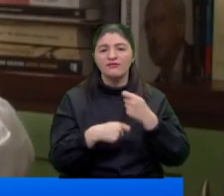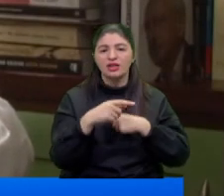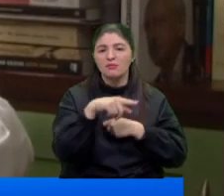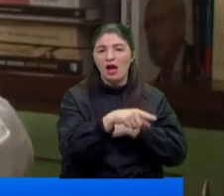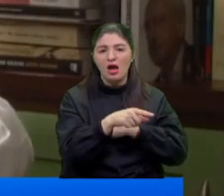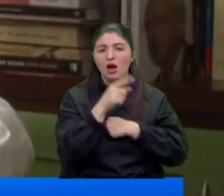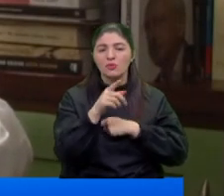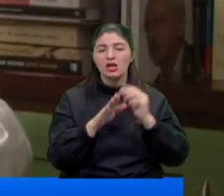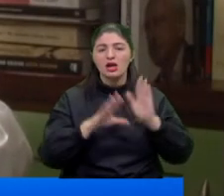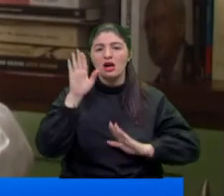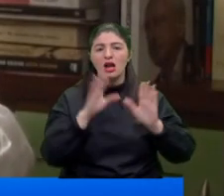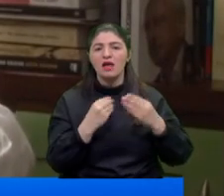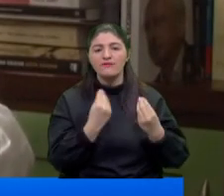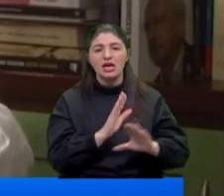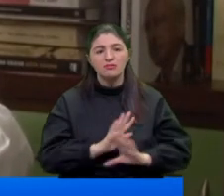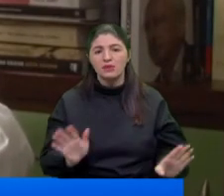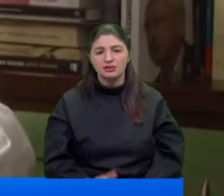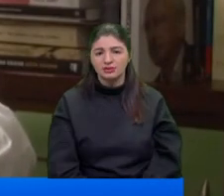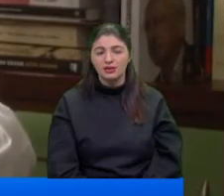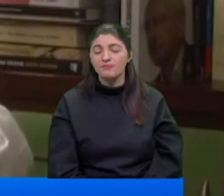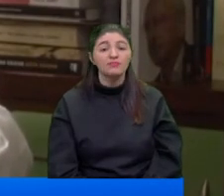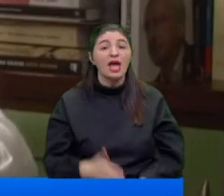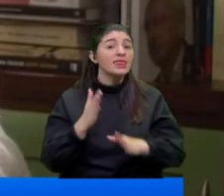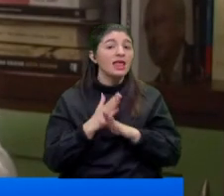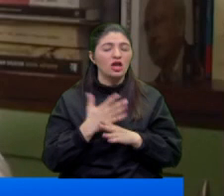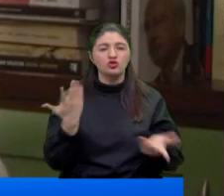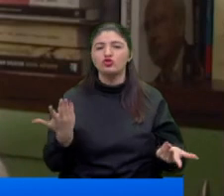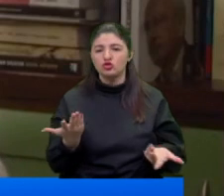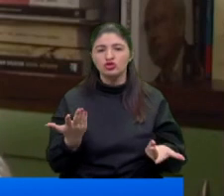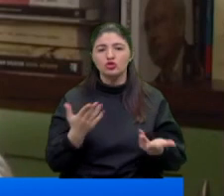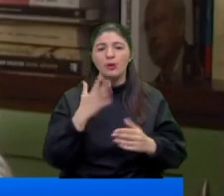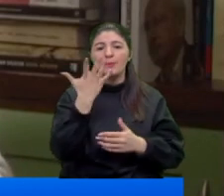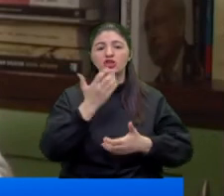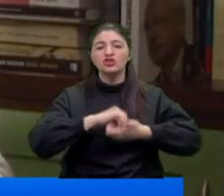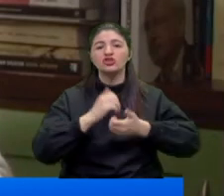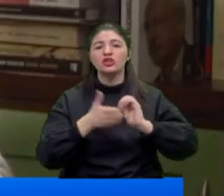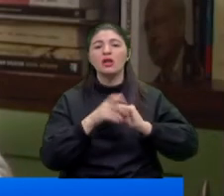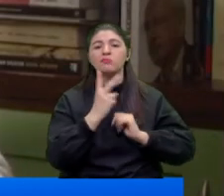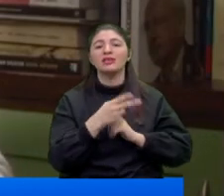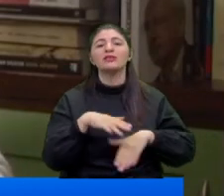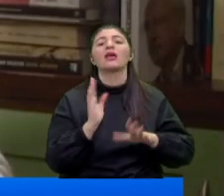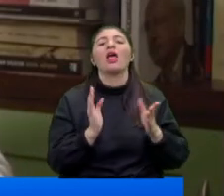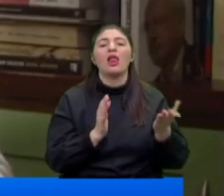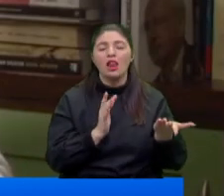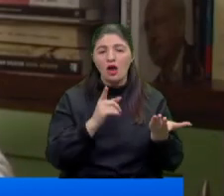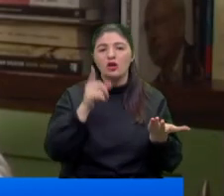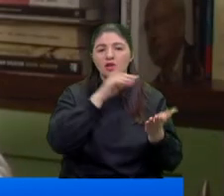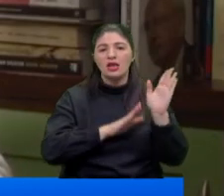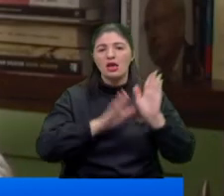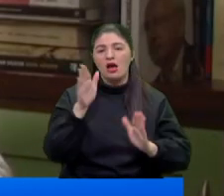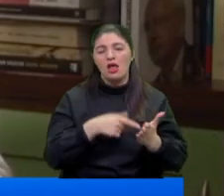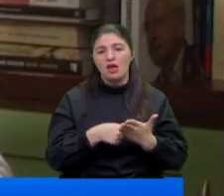firmaya bu ihale verilmez Neden Çünkü 5'li çetenin değil bu nedenle